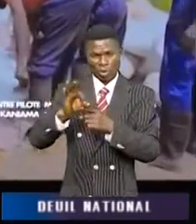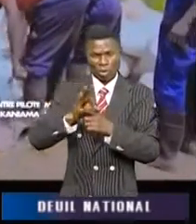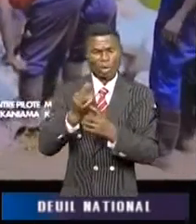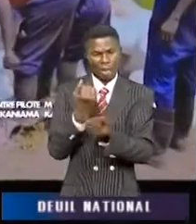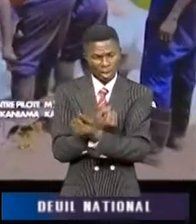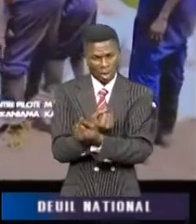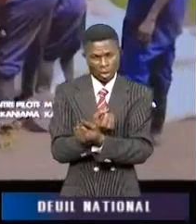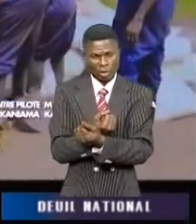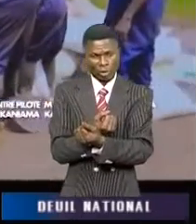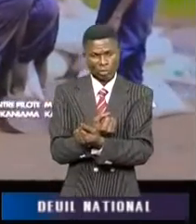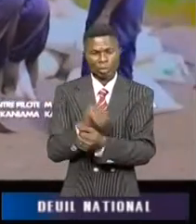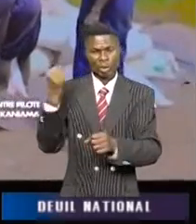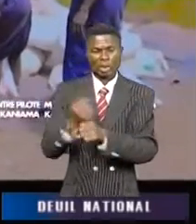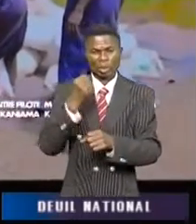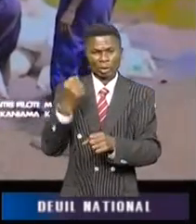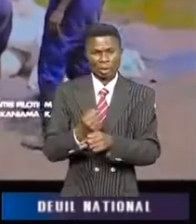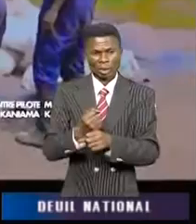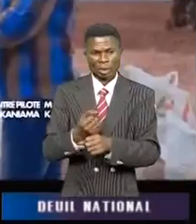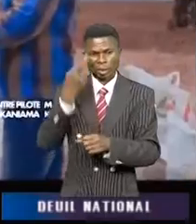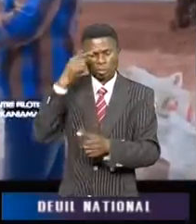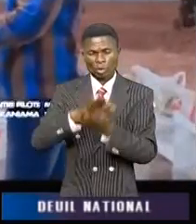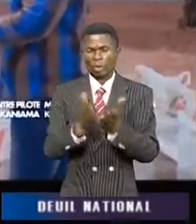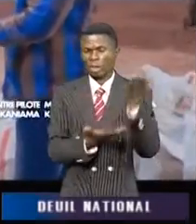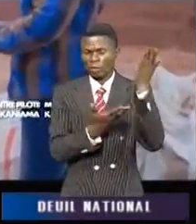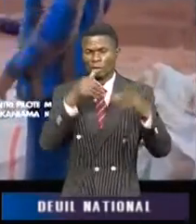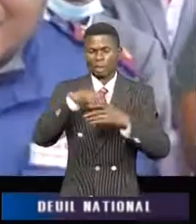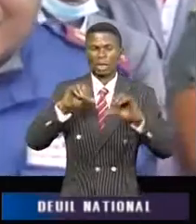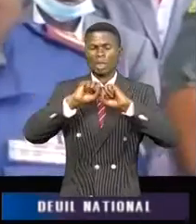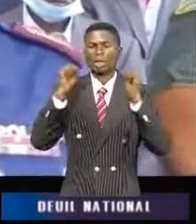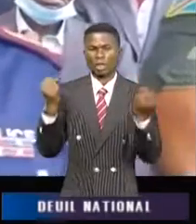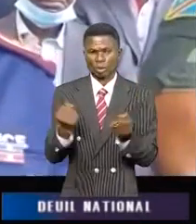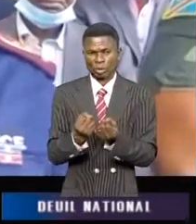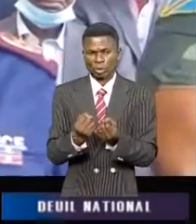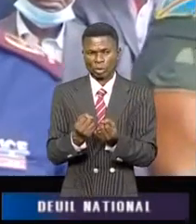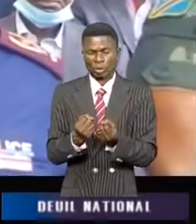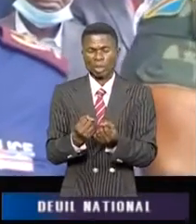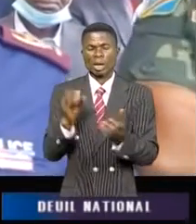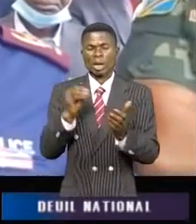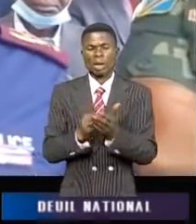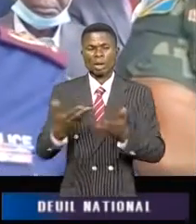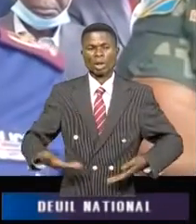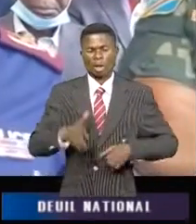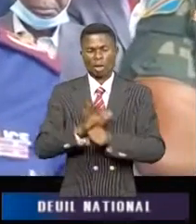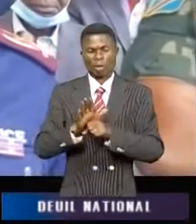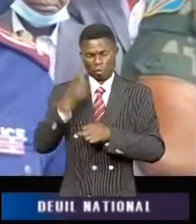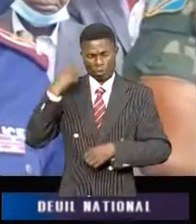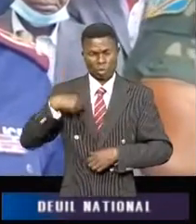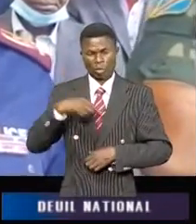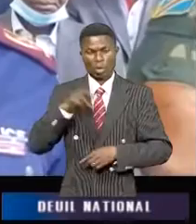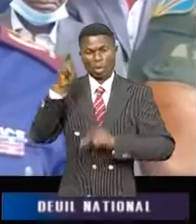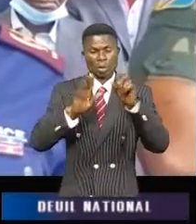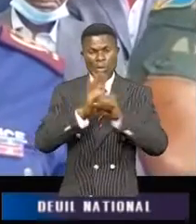discipline un métier pour être utile à la société. C'est une joie pour nous, une joie aussi pour la population parce qu'il y a